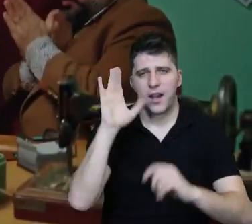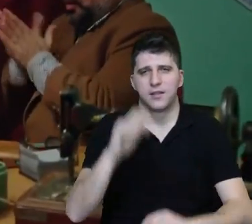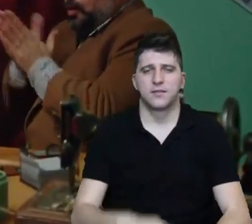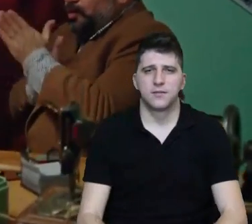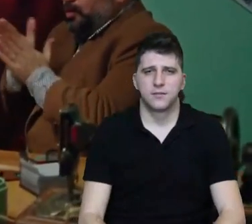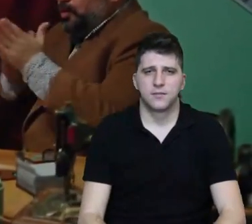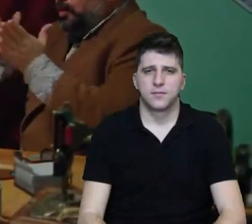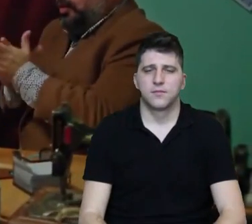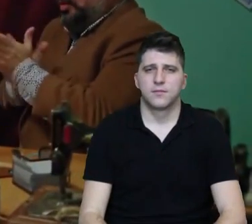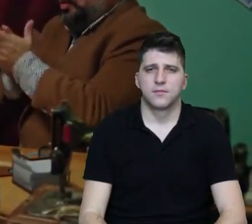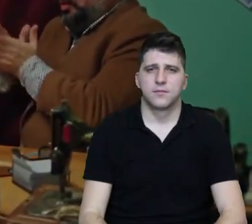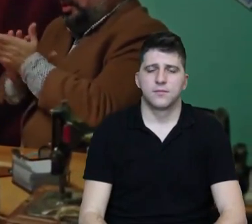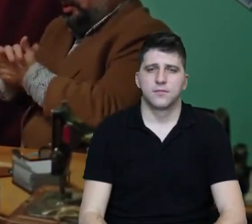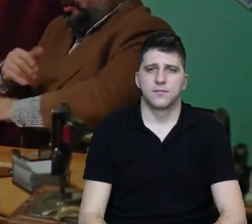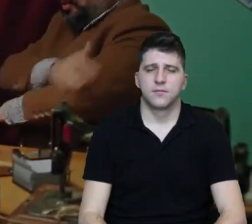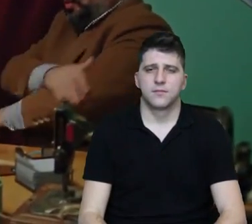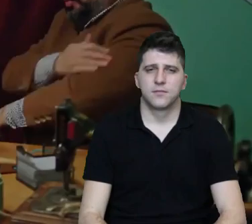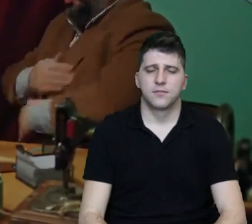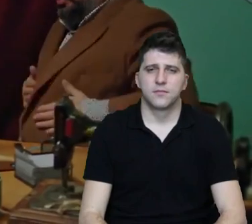İbrahim kalkarken Settar da ayaklandı.